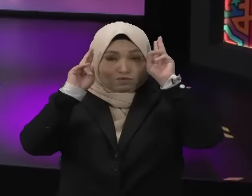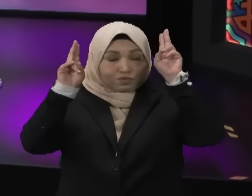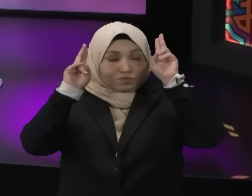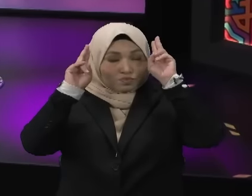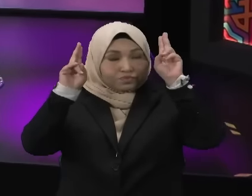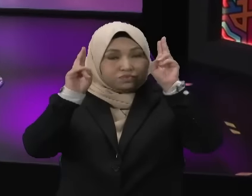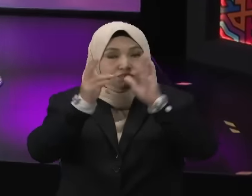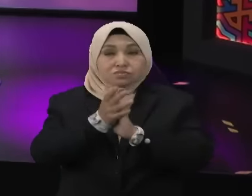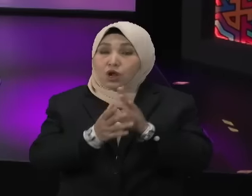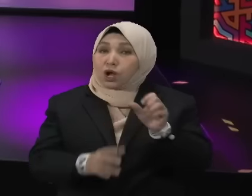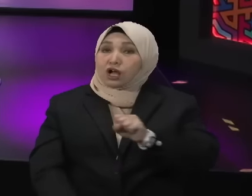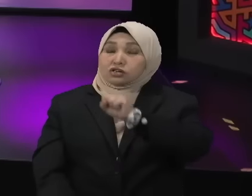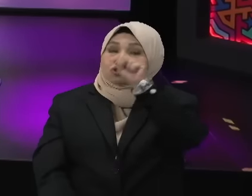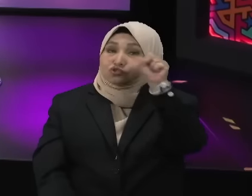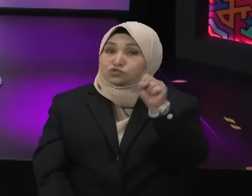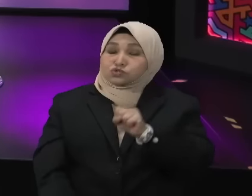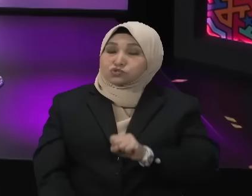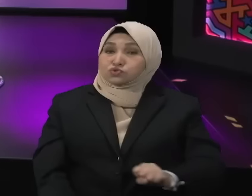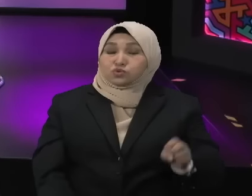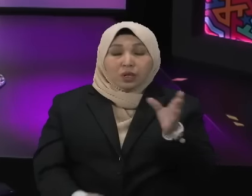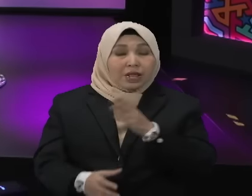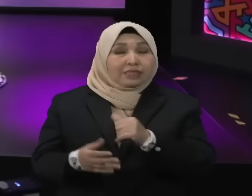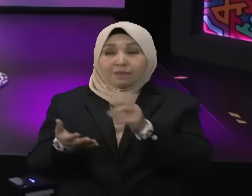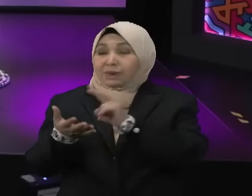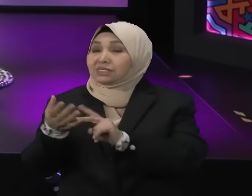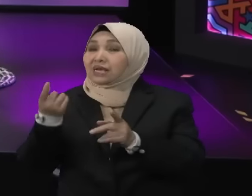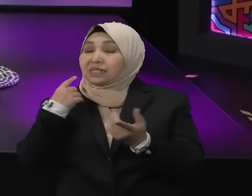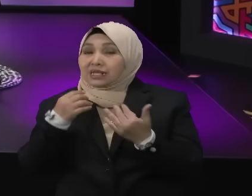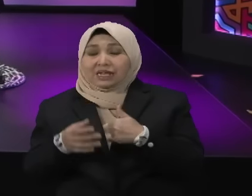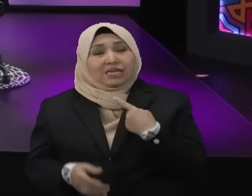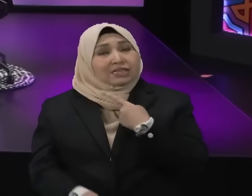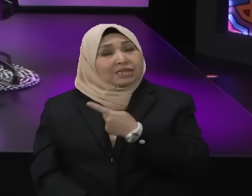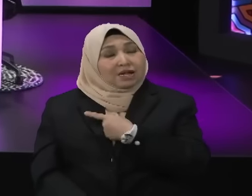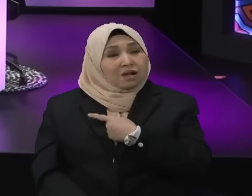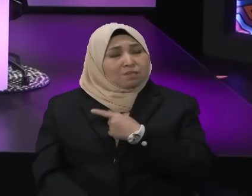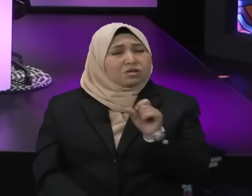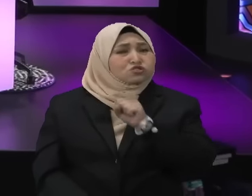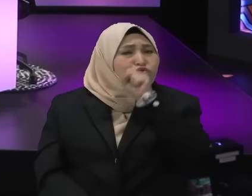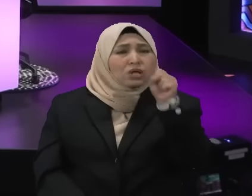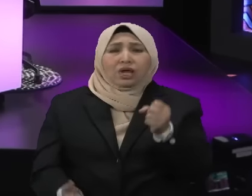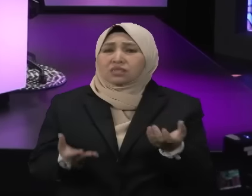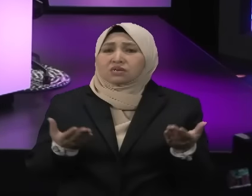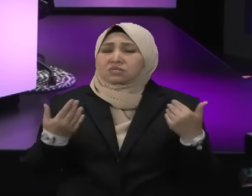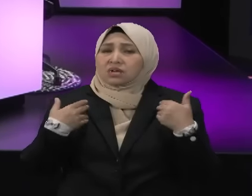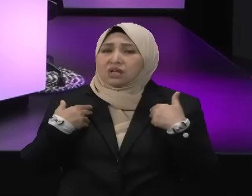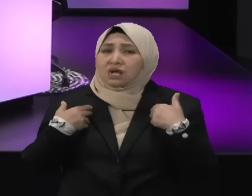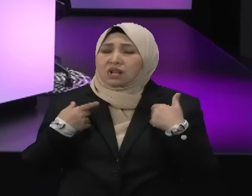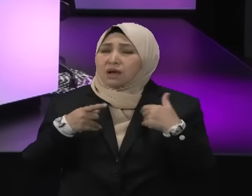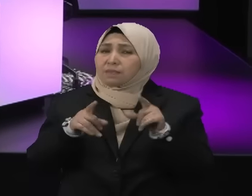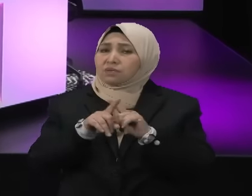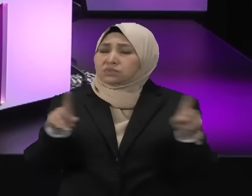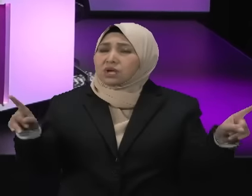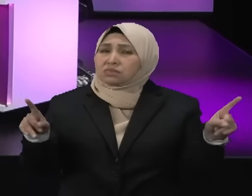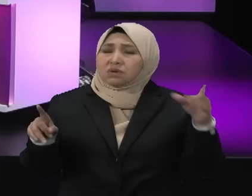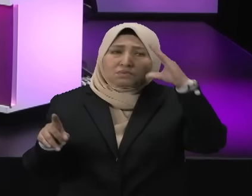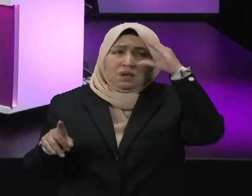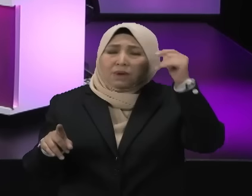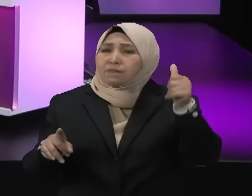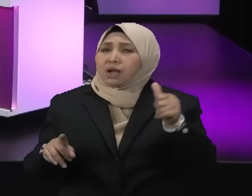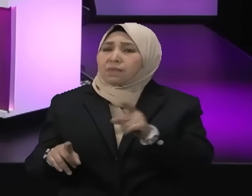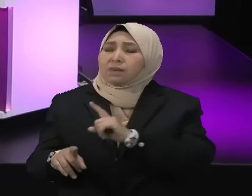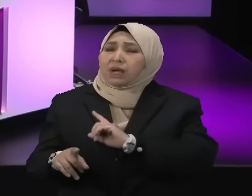atas persoalan dan juga bacaan Al-Quran tadi. Jadi kita, persoalannya di sini adalah betul bila al-mukminun kat situ, dia ada alif